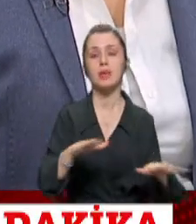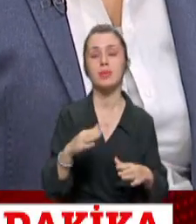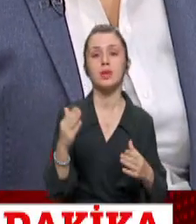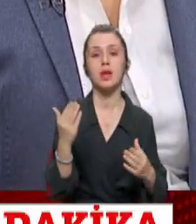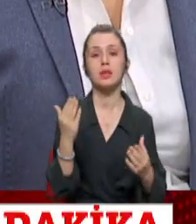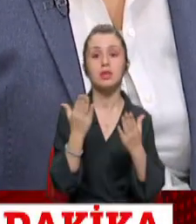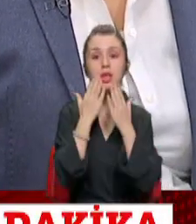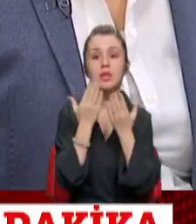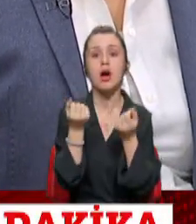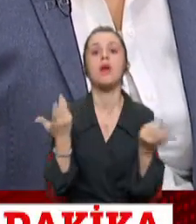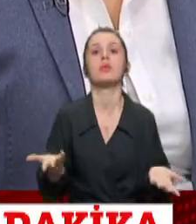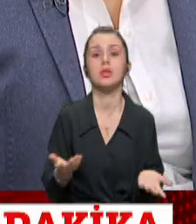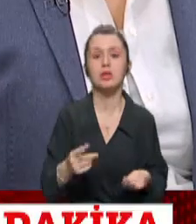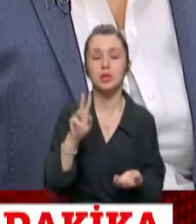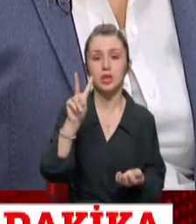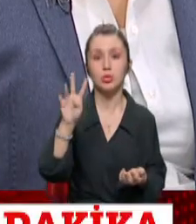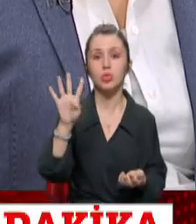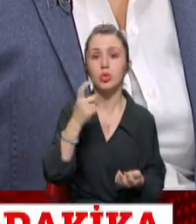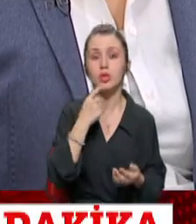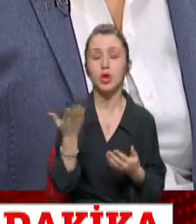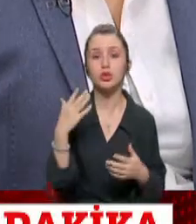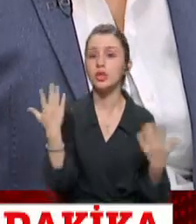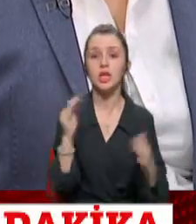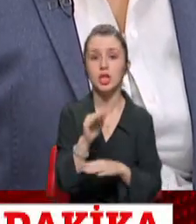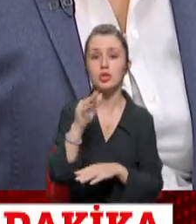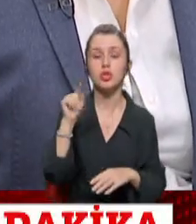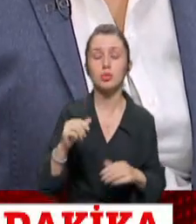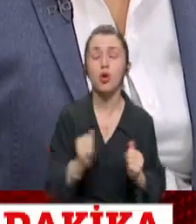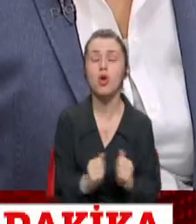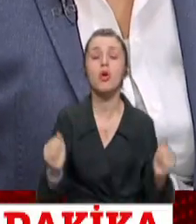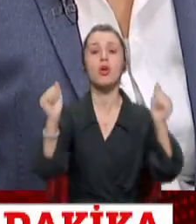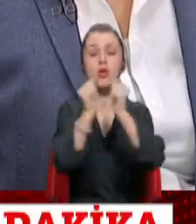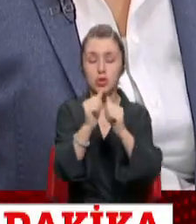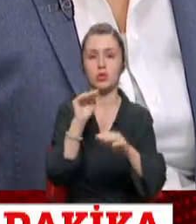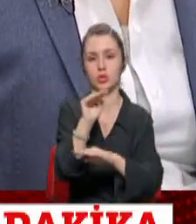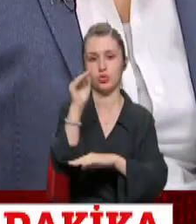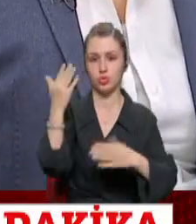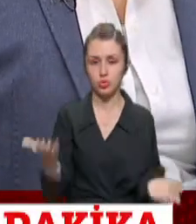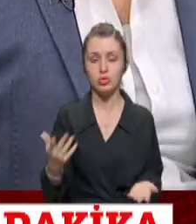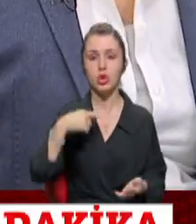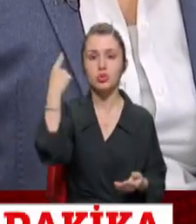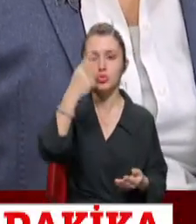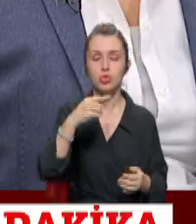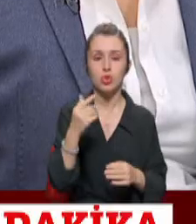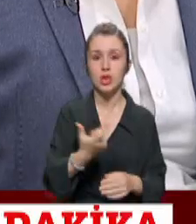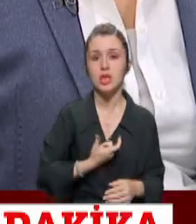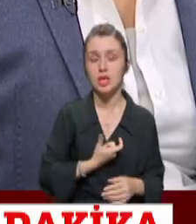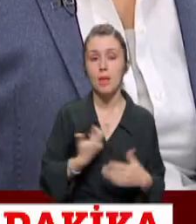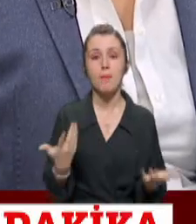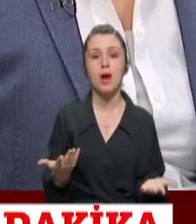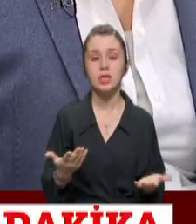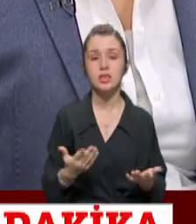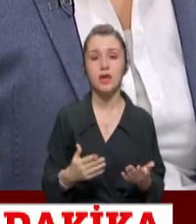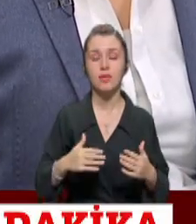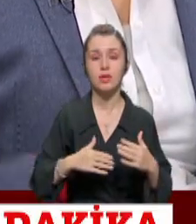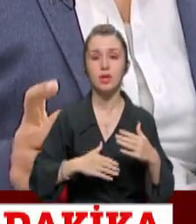ders almayan bir ülkeyiz maalesef. 24 yıl önce neyi yaşıyorsak şu an kat be kat daha ağırını yaşıyoruz. Çünkü yasalarla maalesef imar